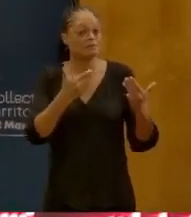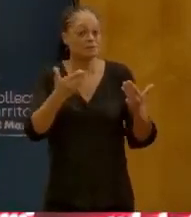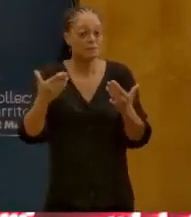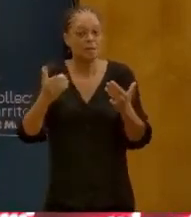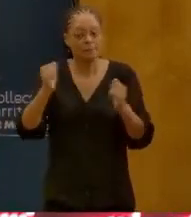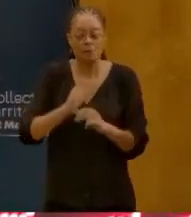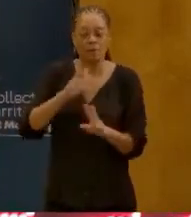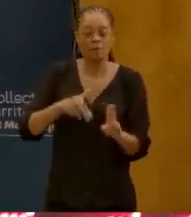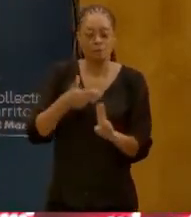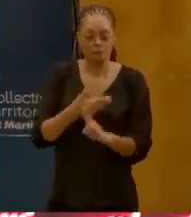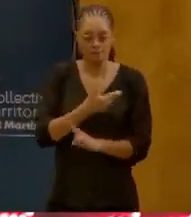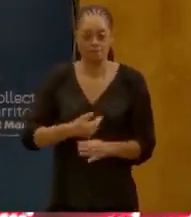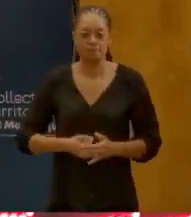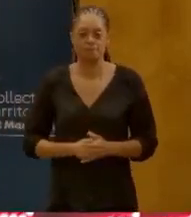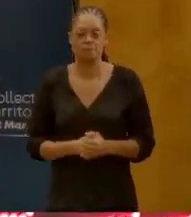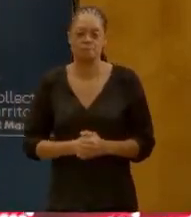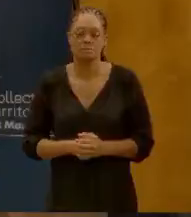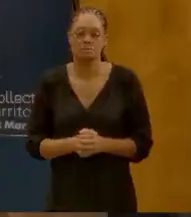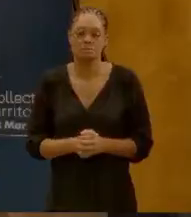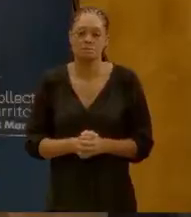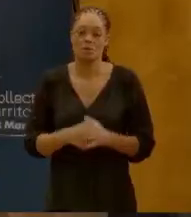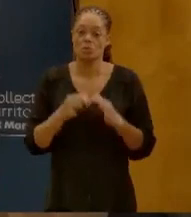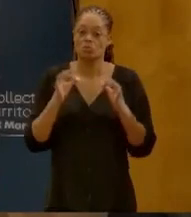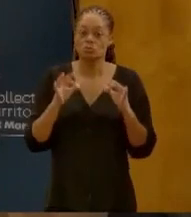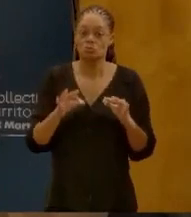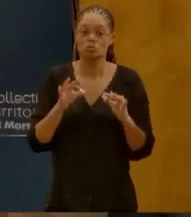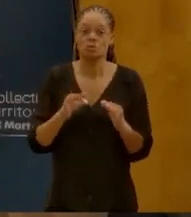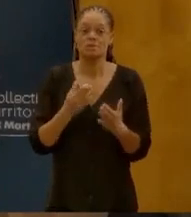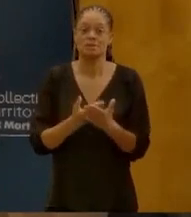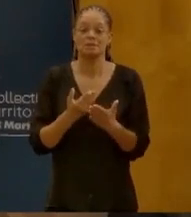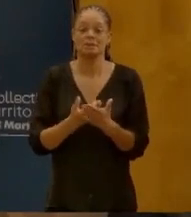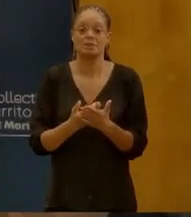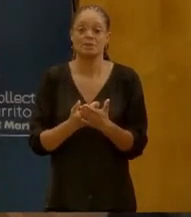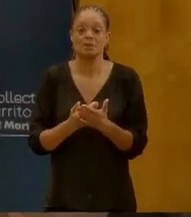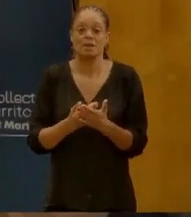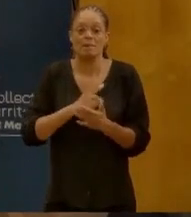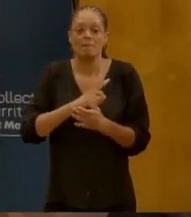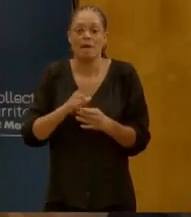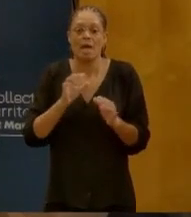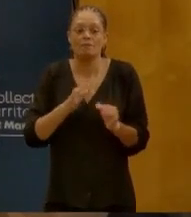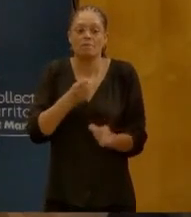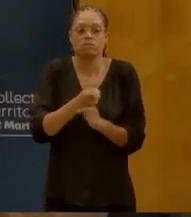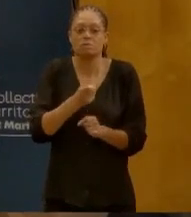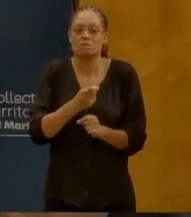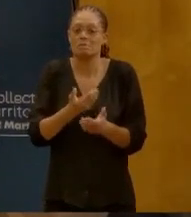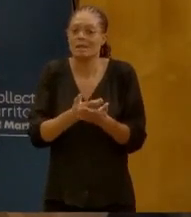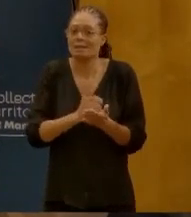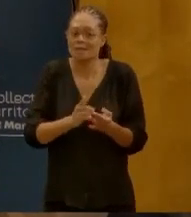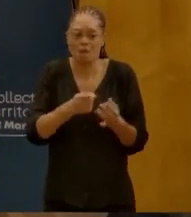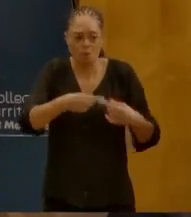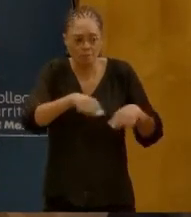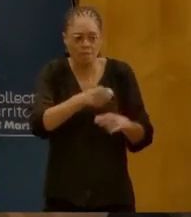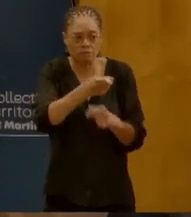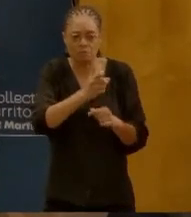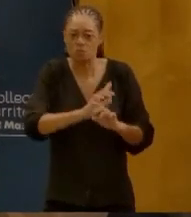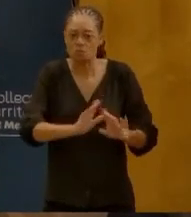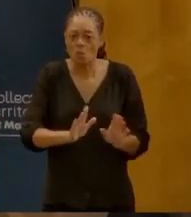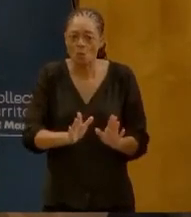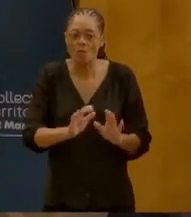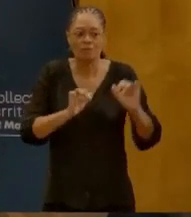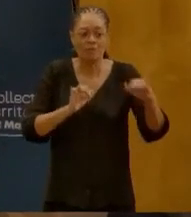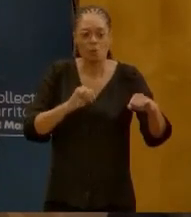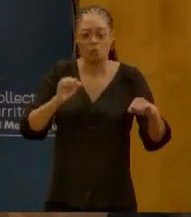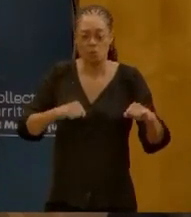posées. Oui, tout à fait, président. Effectivement, il n'est pas question d'imposer quoi que ce soit au comité. C'est d'accord parti que